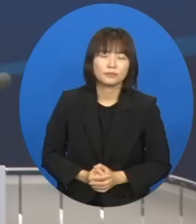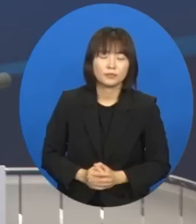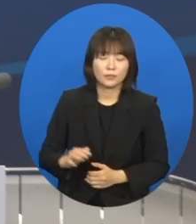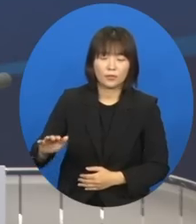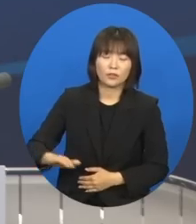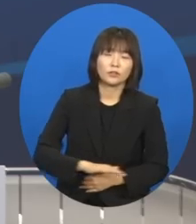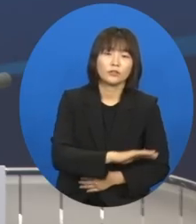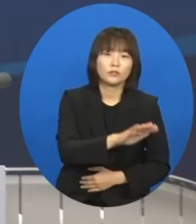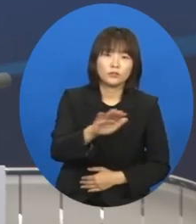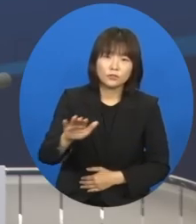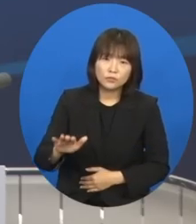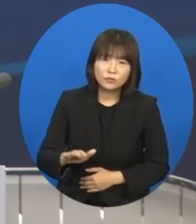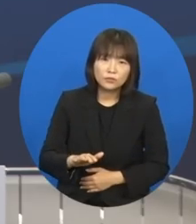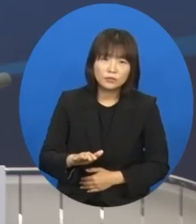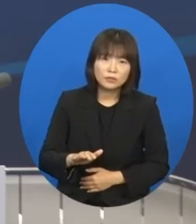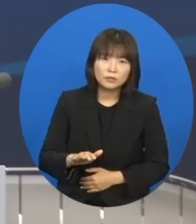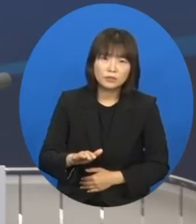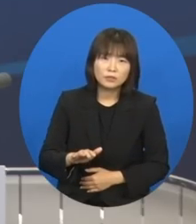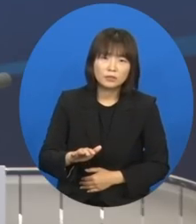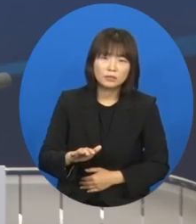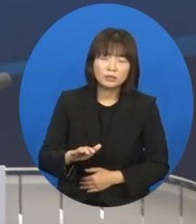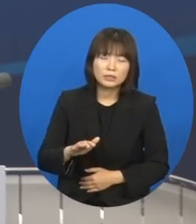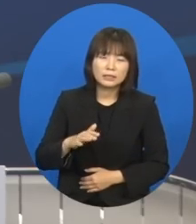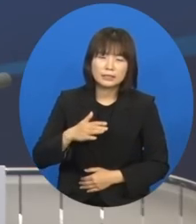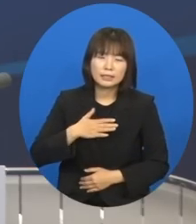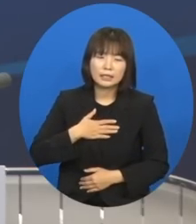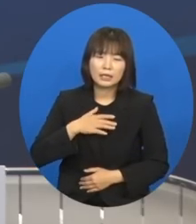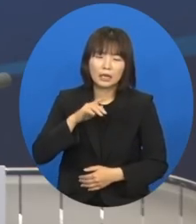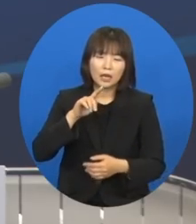우리에게 내가 이렇게 할 거야.